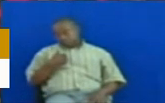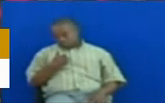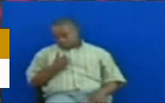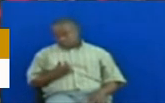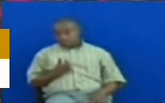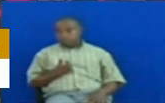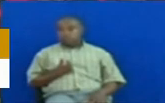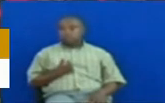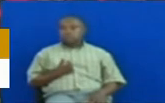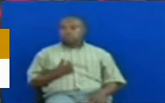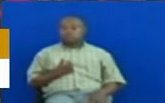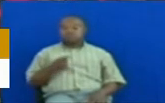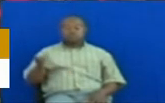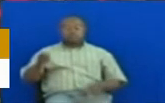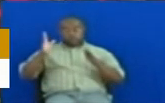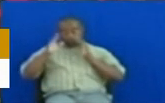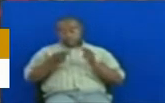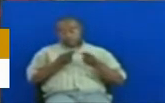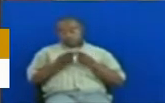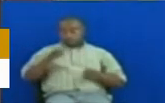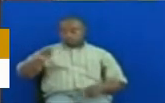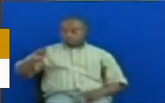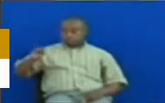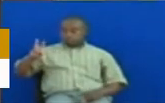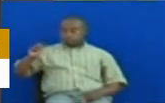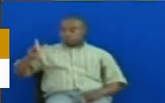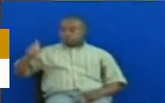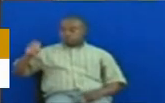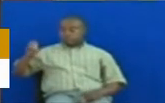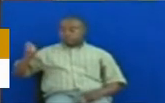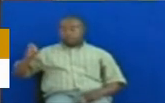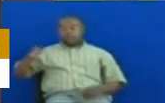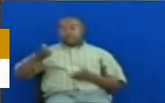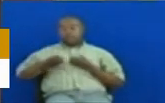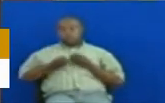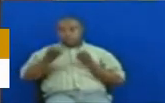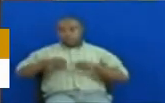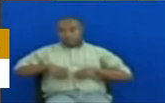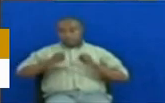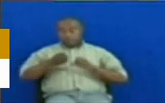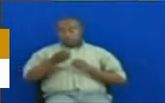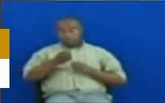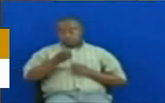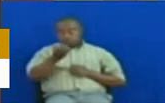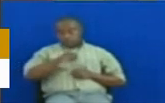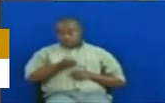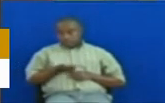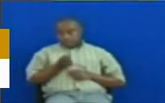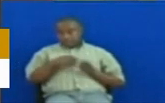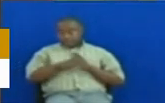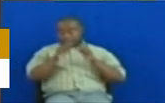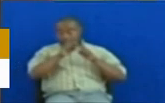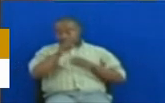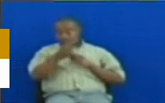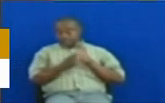hoja ya Mheshimiwa Dr. Sware ya kupeleka mamlaka ya kutoa leseni katika kifungu